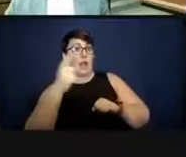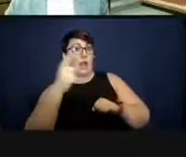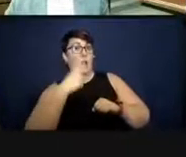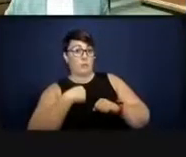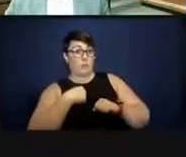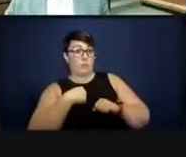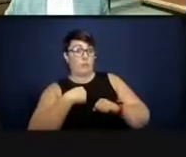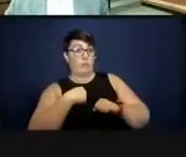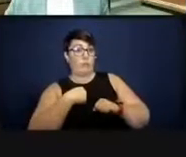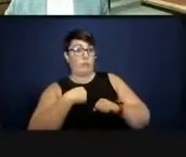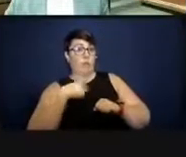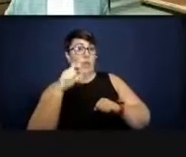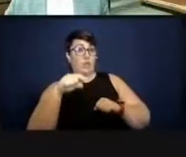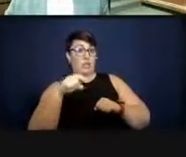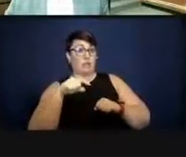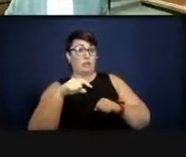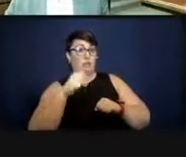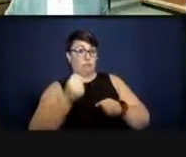agenda